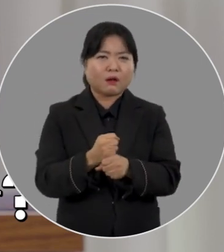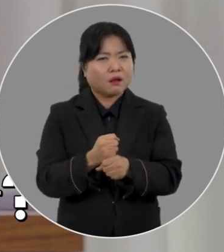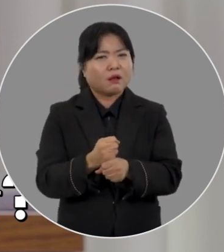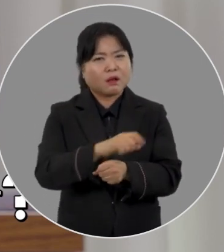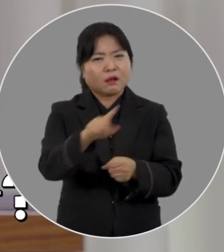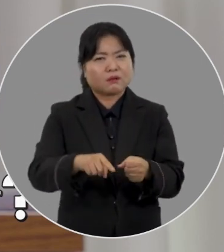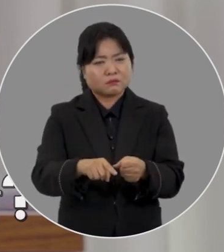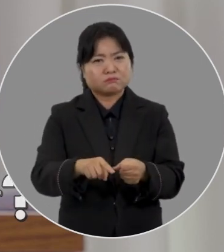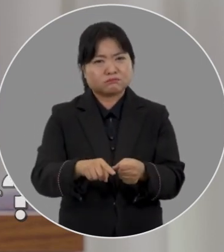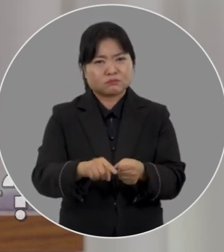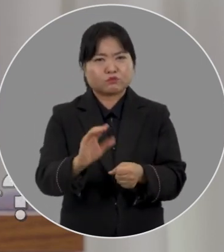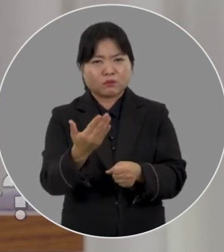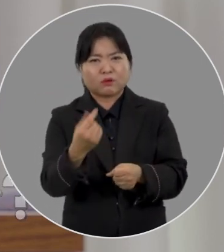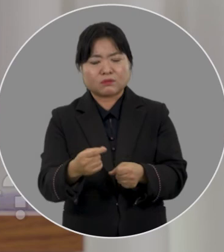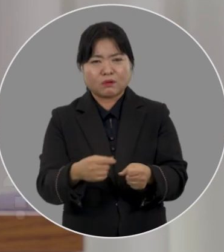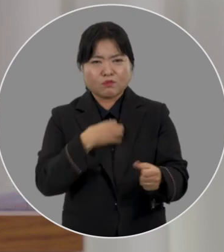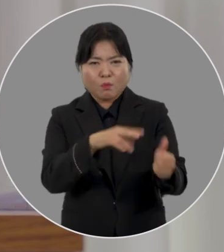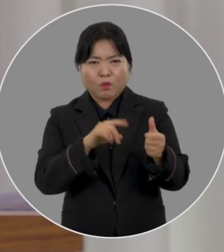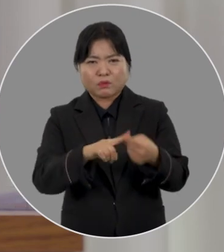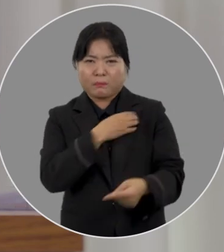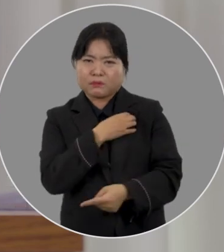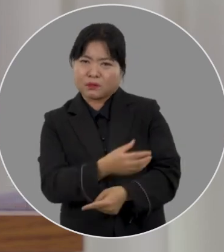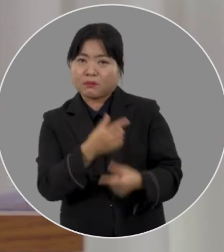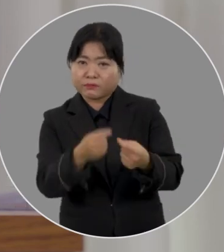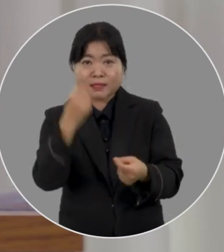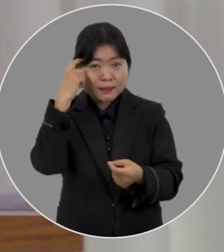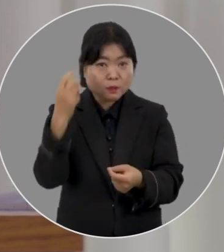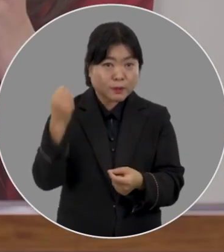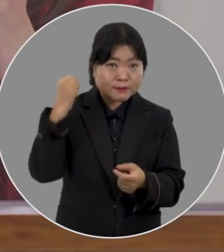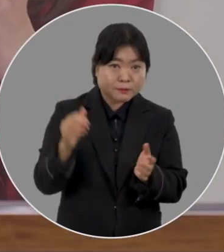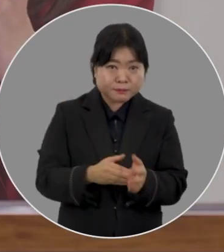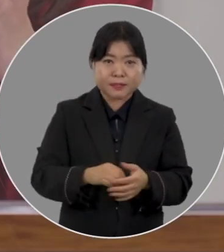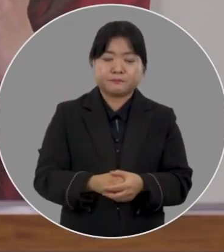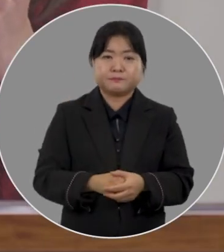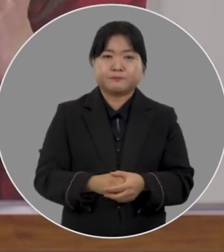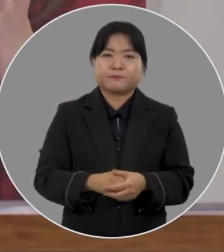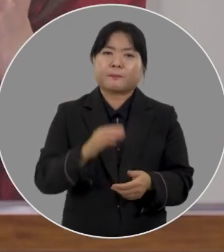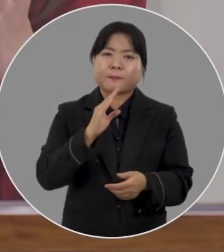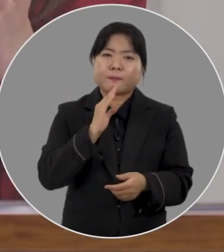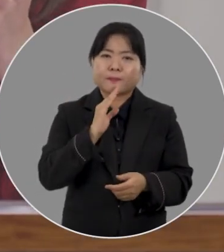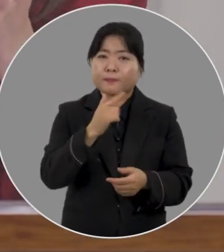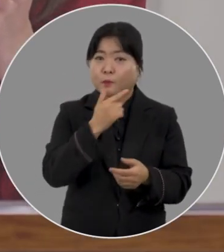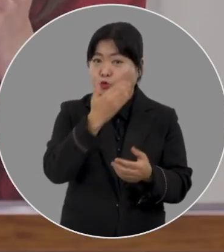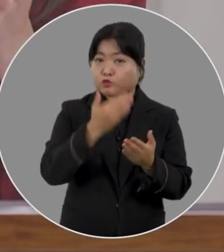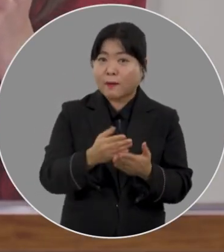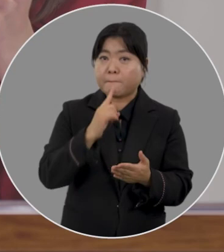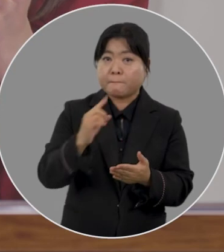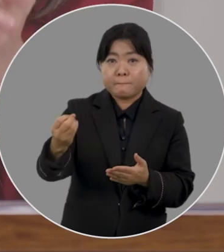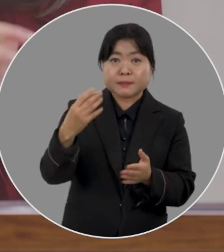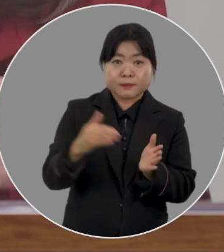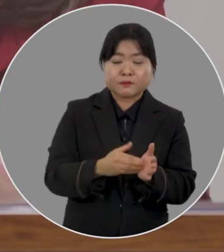거를 그냥 방치하고 있는 것이 아닌가, 그런 생각도 좀 했었거든요. 네, 너무 중요한 지적하셨는데요. 네. 그러니까